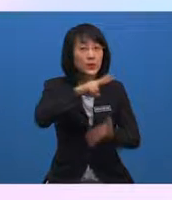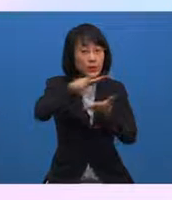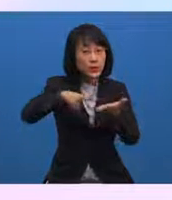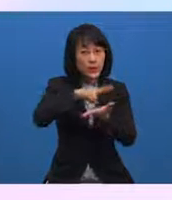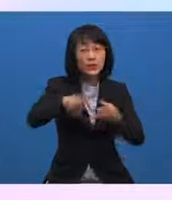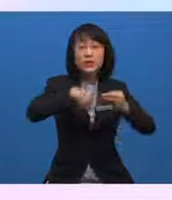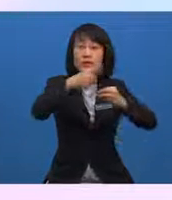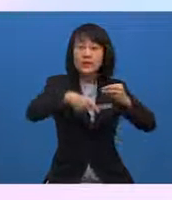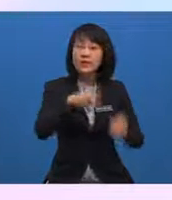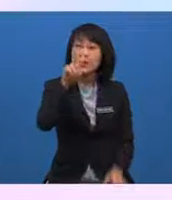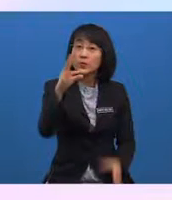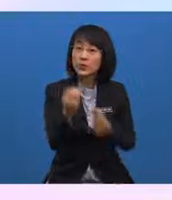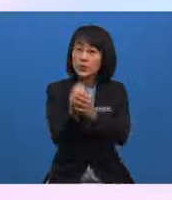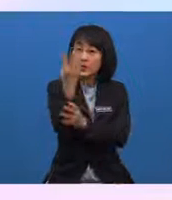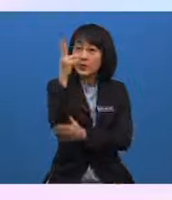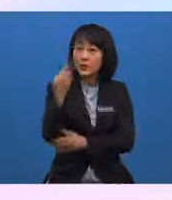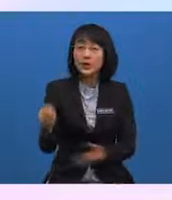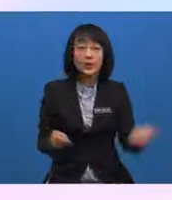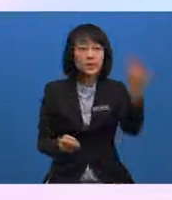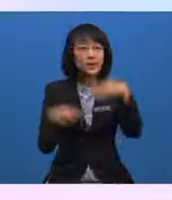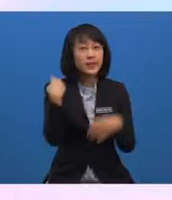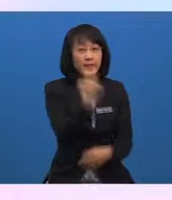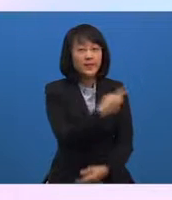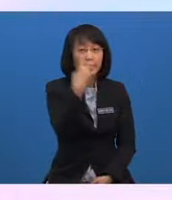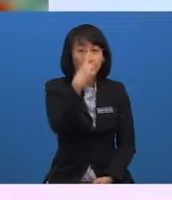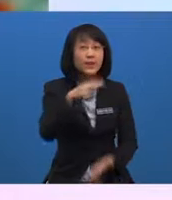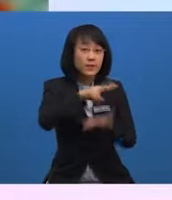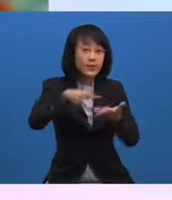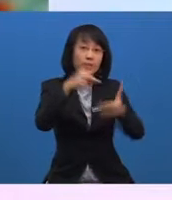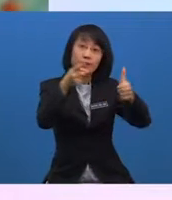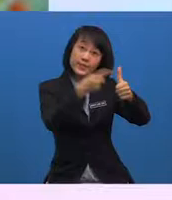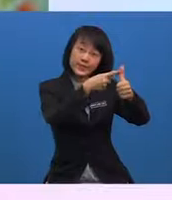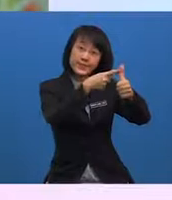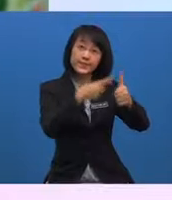dua tumbuhan. Mari kita lihat video yang pertama.